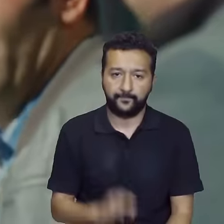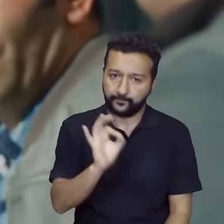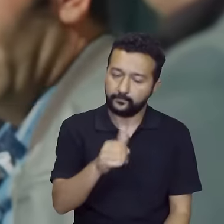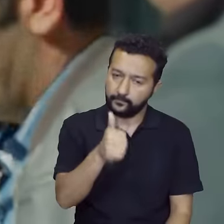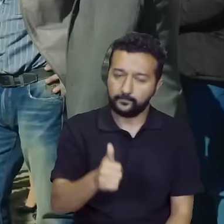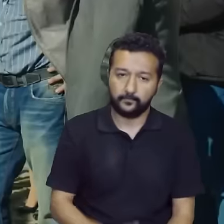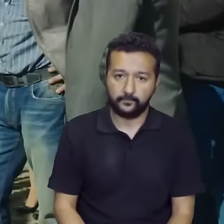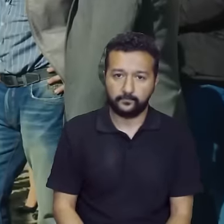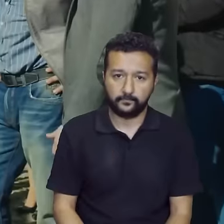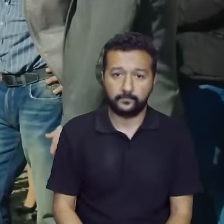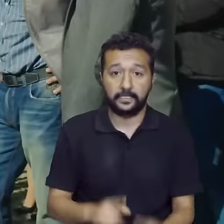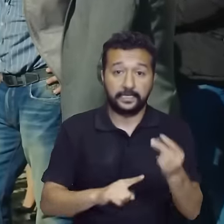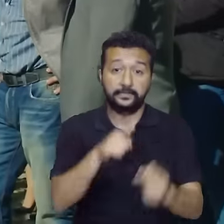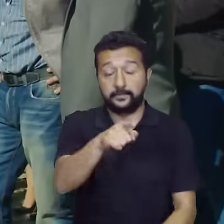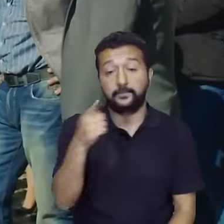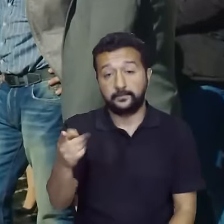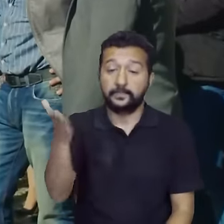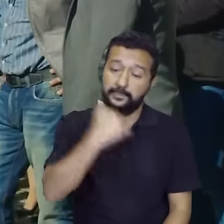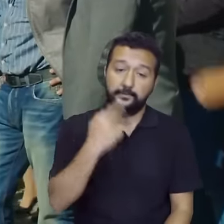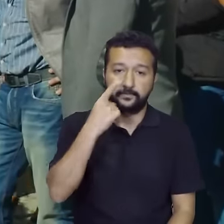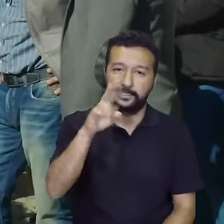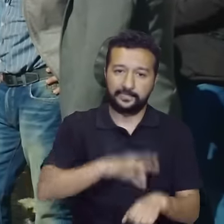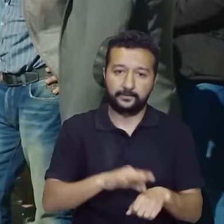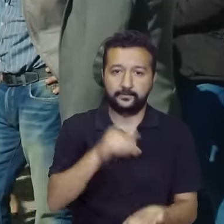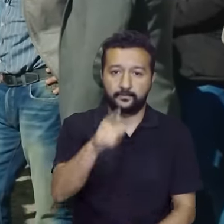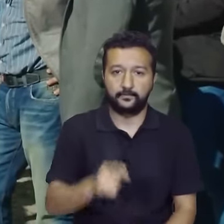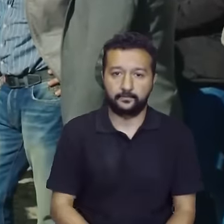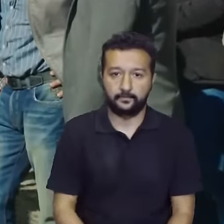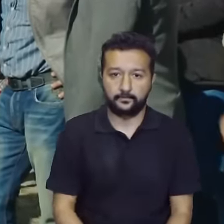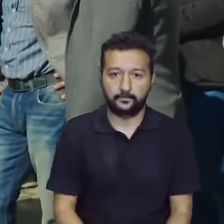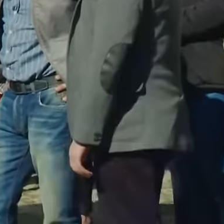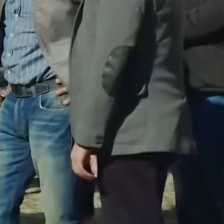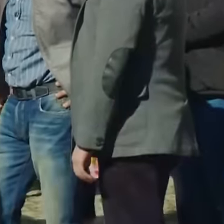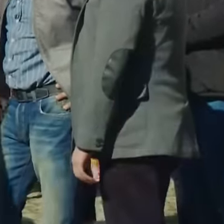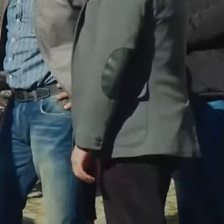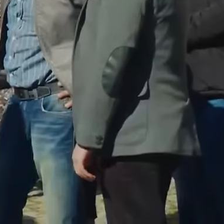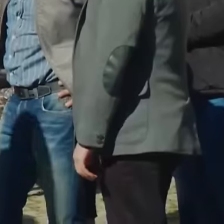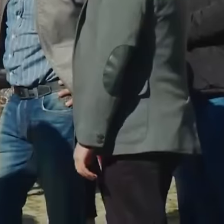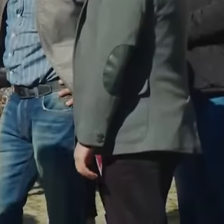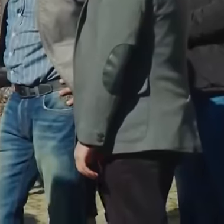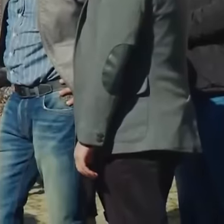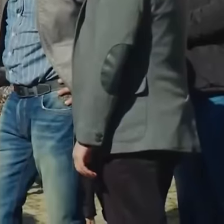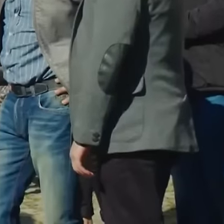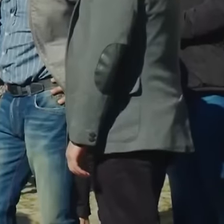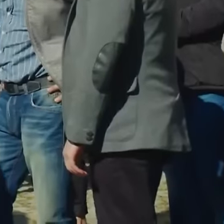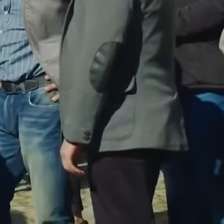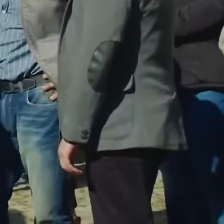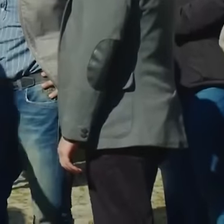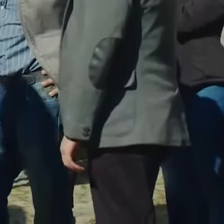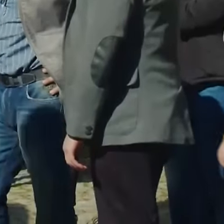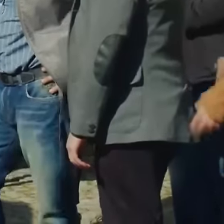şöyle. İhsan Şükrü, bir gelsenize iki dakika siz. Geçerken İlyas'a bakıp kenara